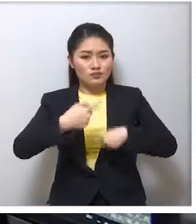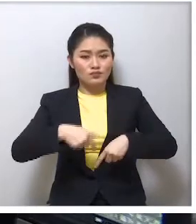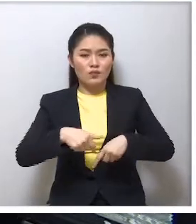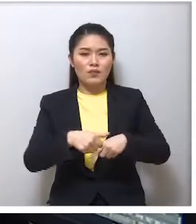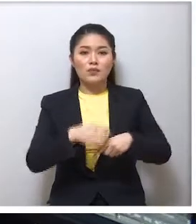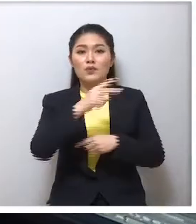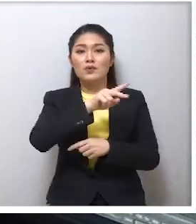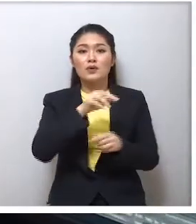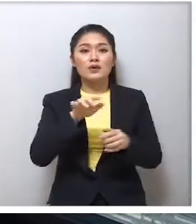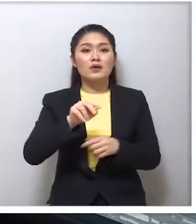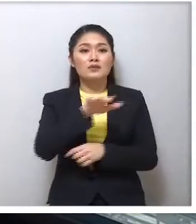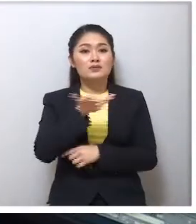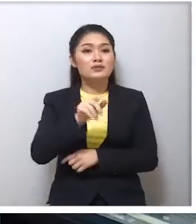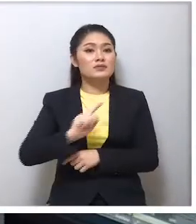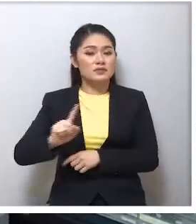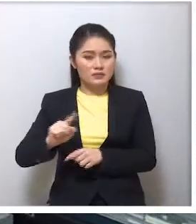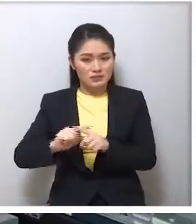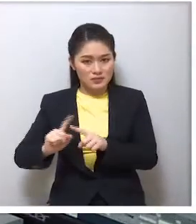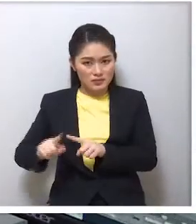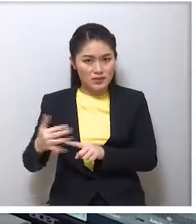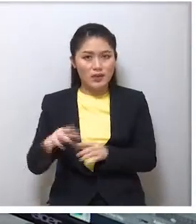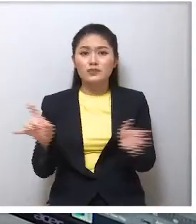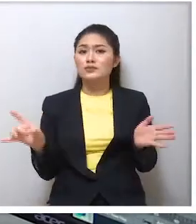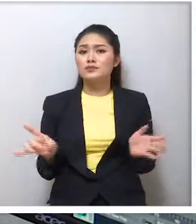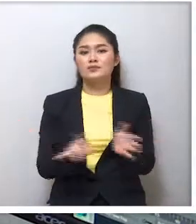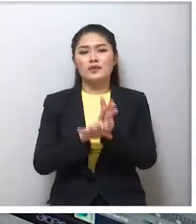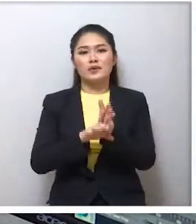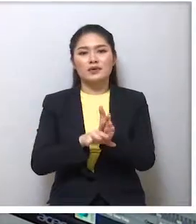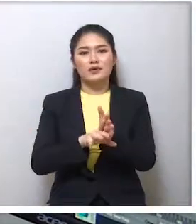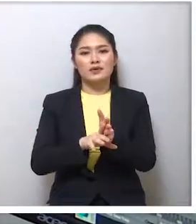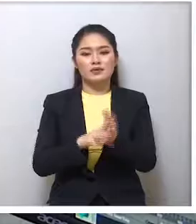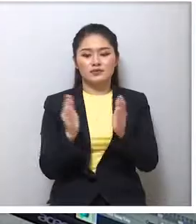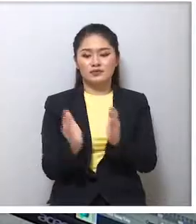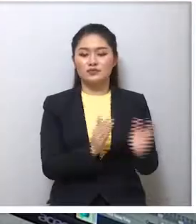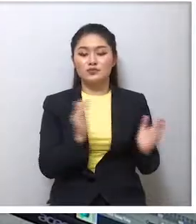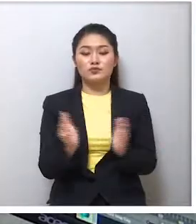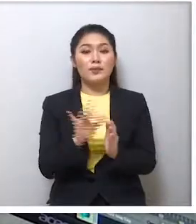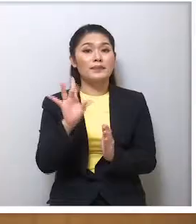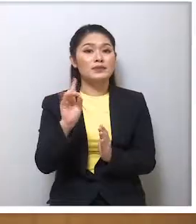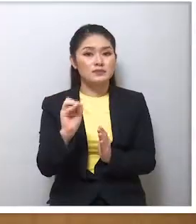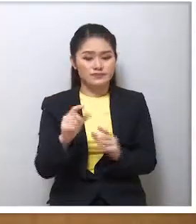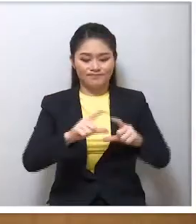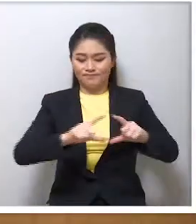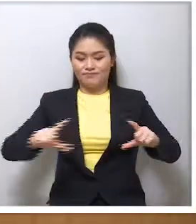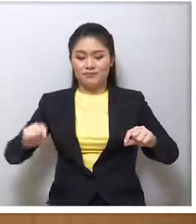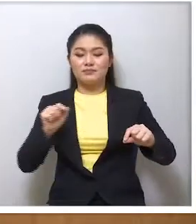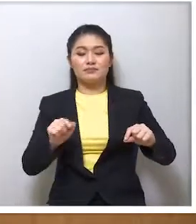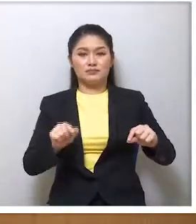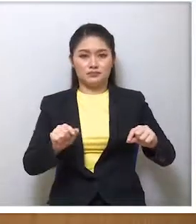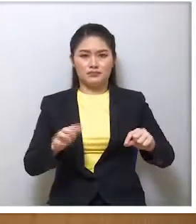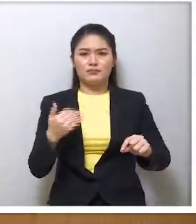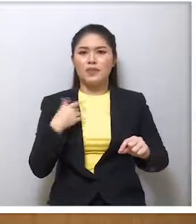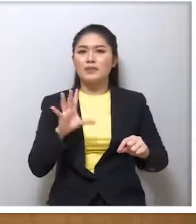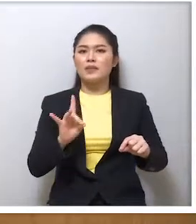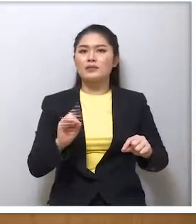ะโดยจุดสุดท้ายนี่จุดที่คีย์เฟรมที่80เนี่ยก็จะเห็นว่าหลังจ